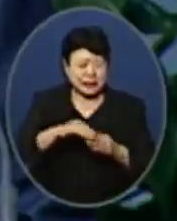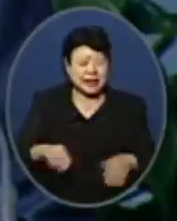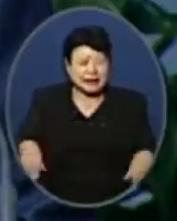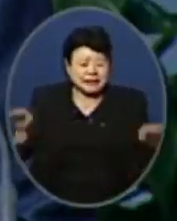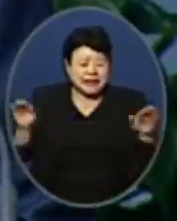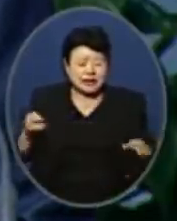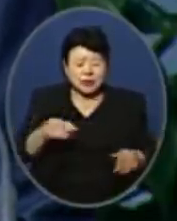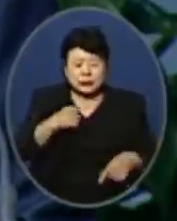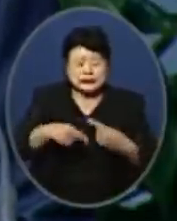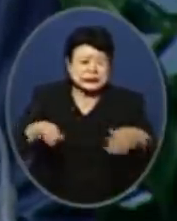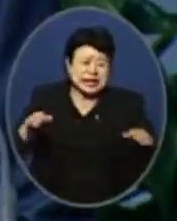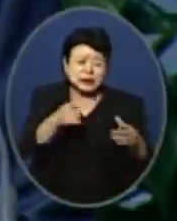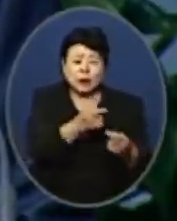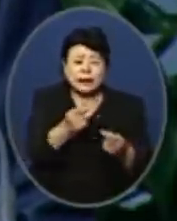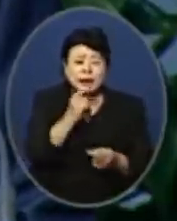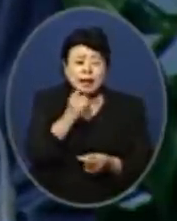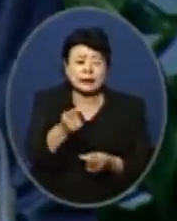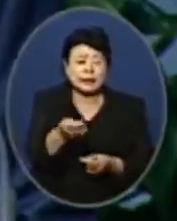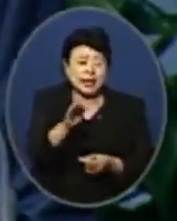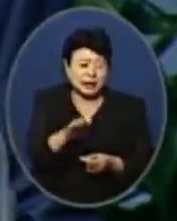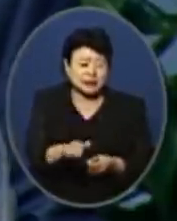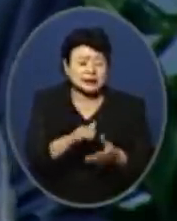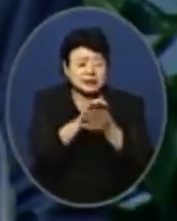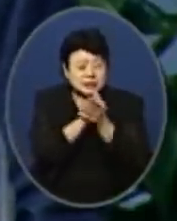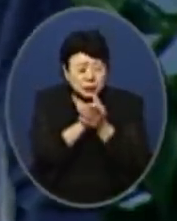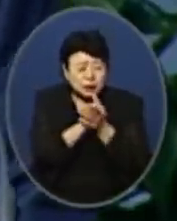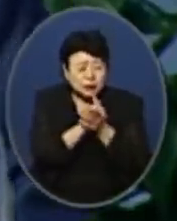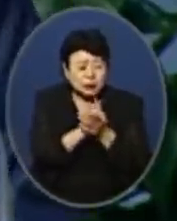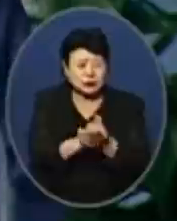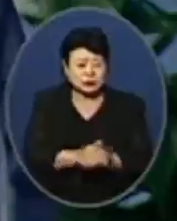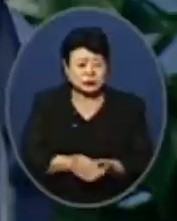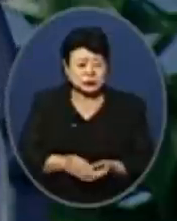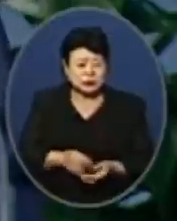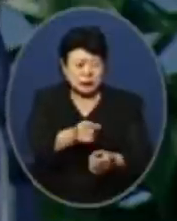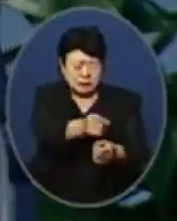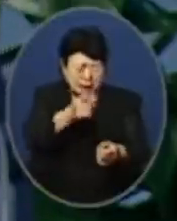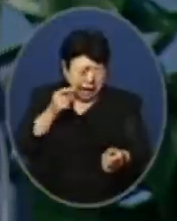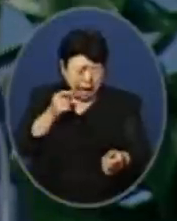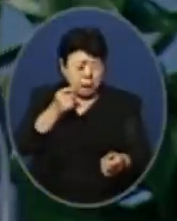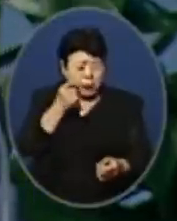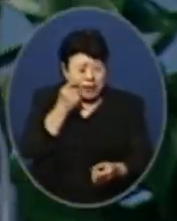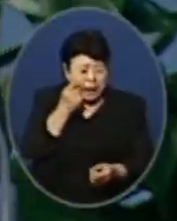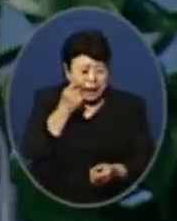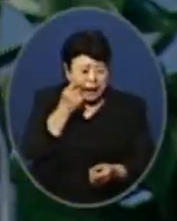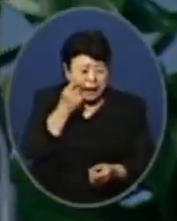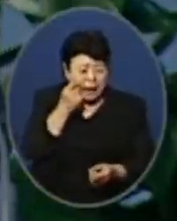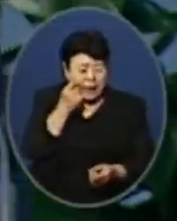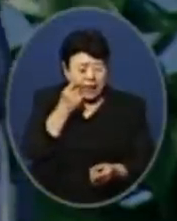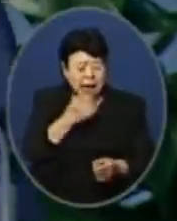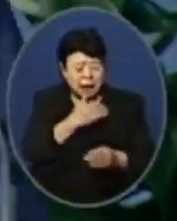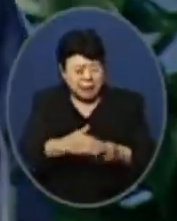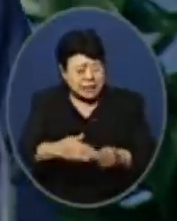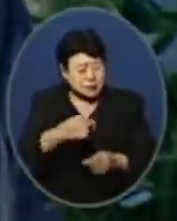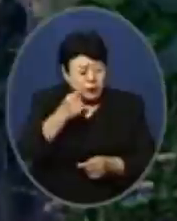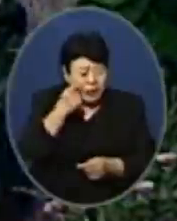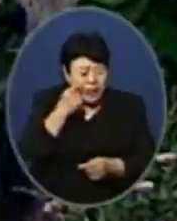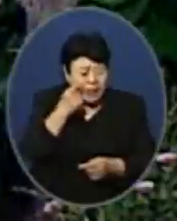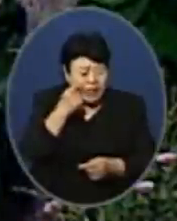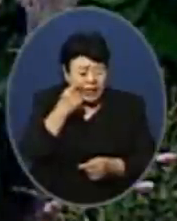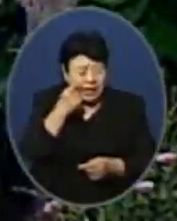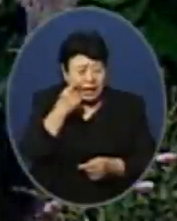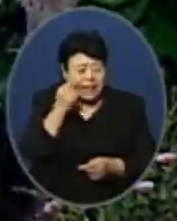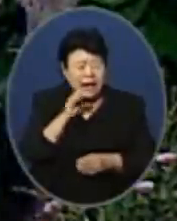없는 새와 같다고 했습니다. 그런 기도는 뚫고 들어가지 못하고 베지도 못하고